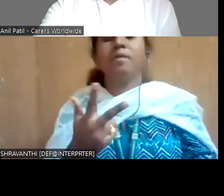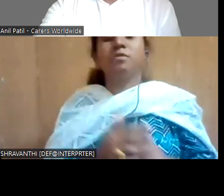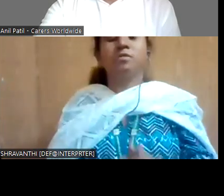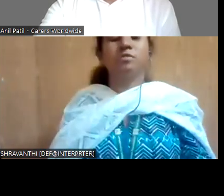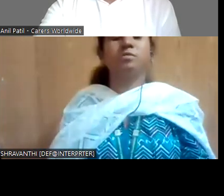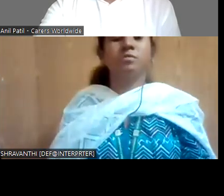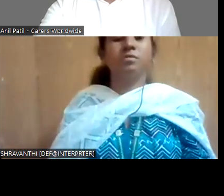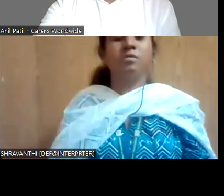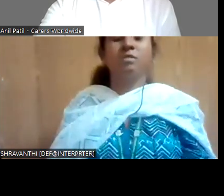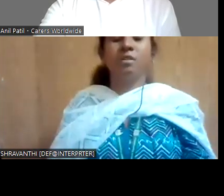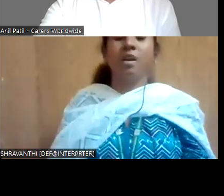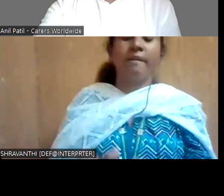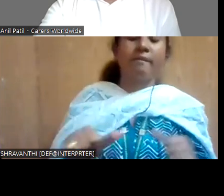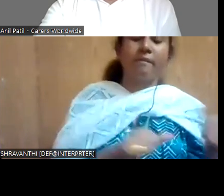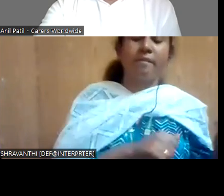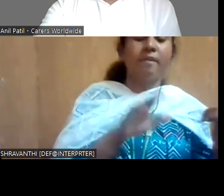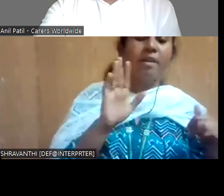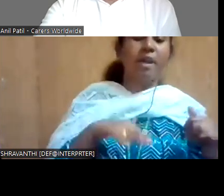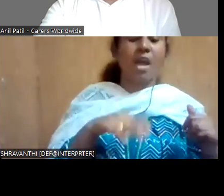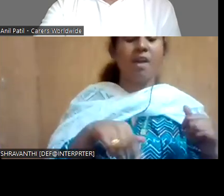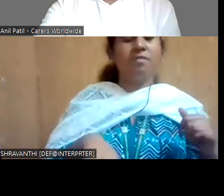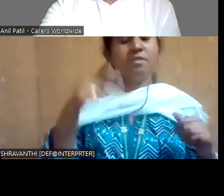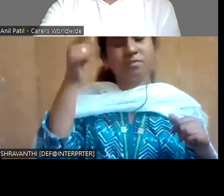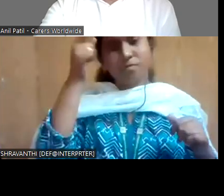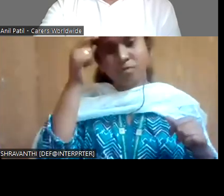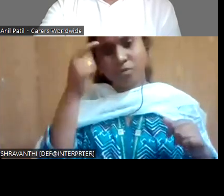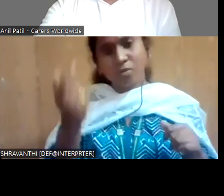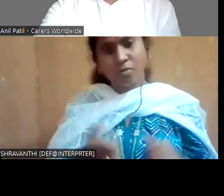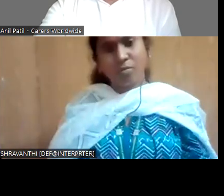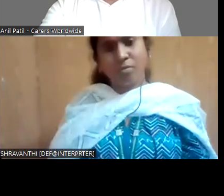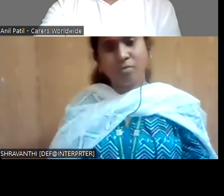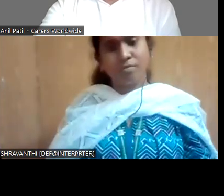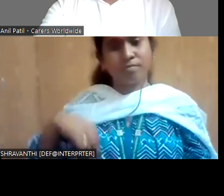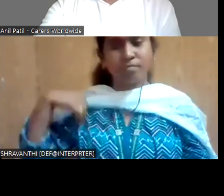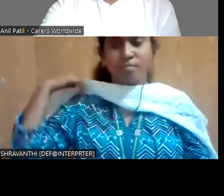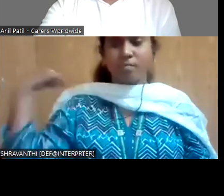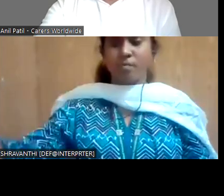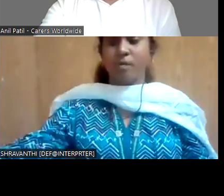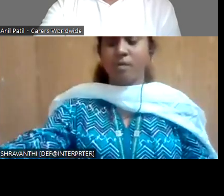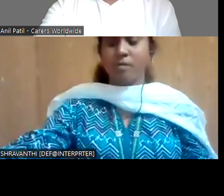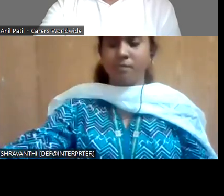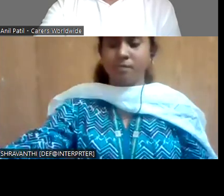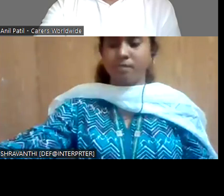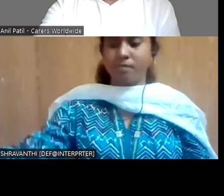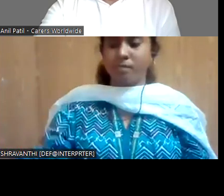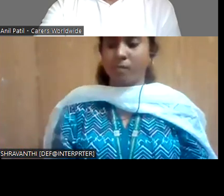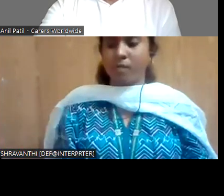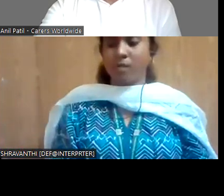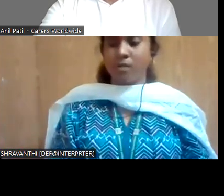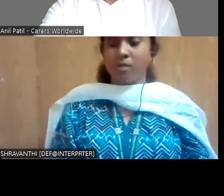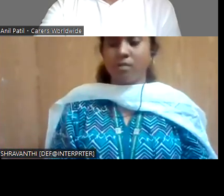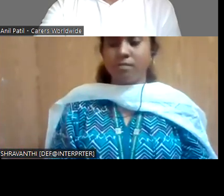चिंता होती है, क्योंकि अभी तो हम 24 घंटे उन्हें देख रहे हैं, सब सिखा रहे हैं, पर फिर आगे क्या